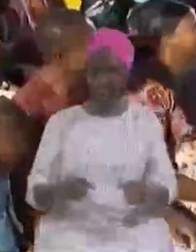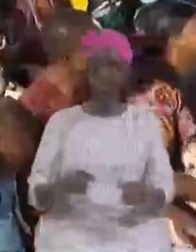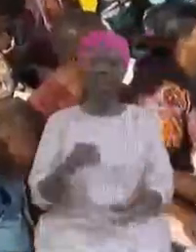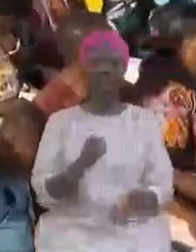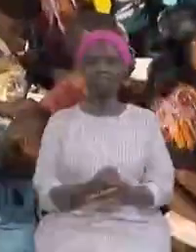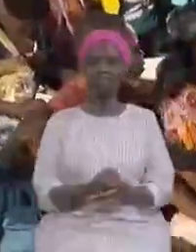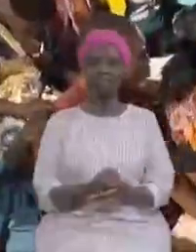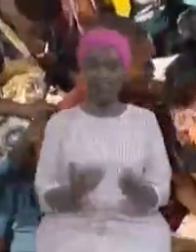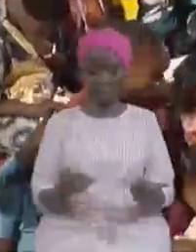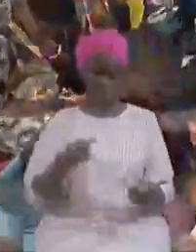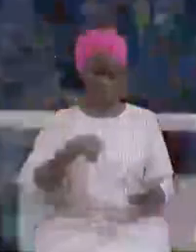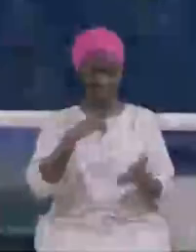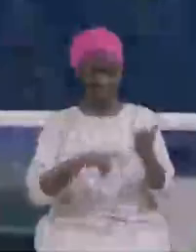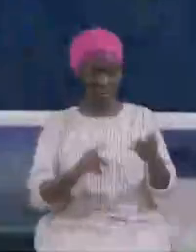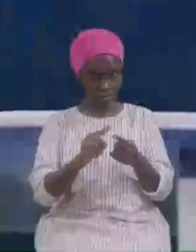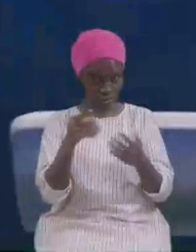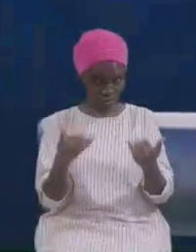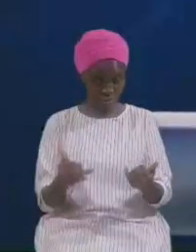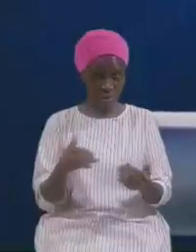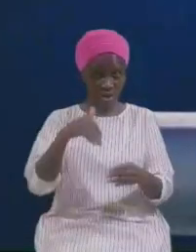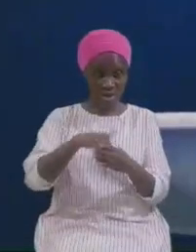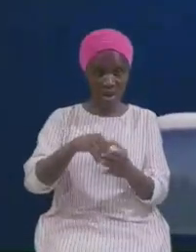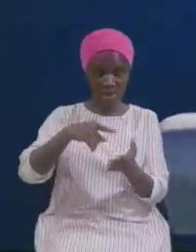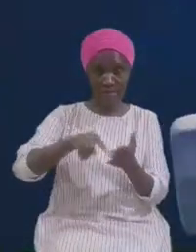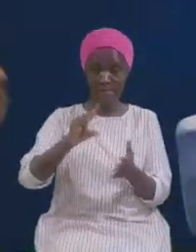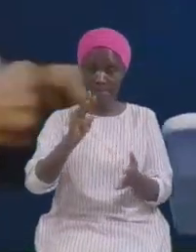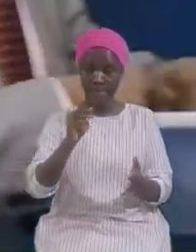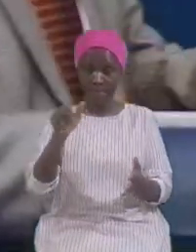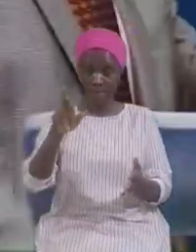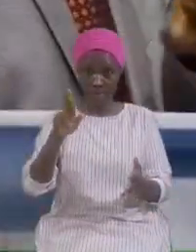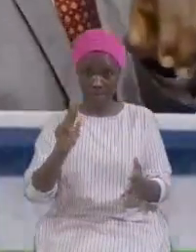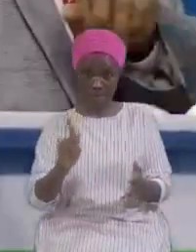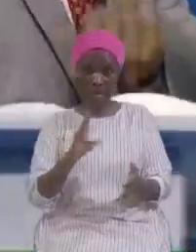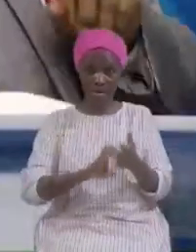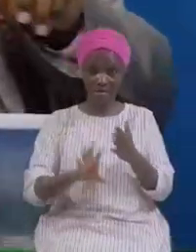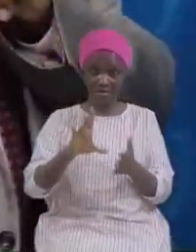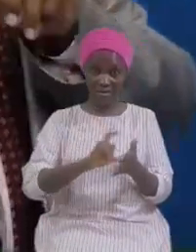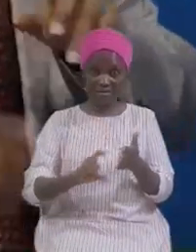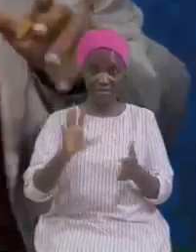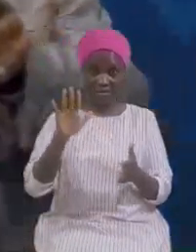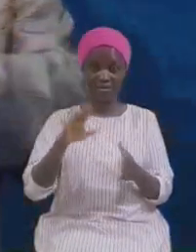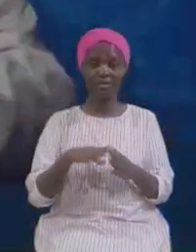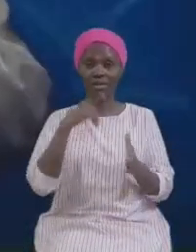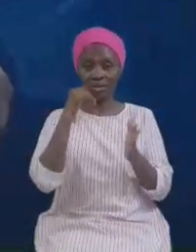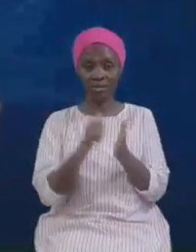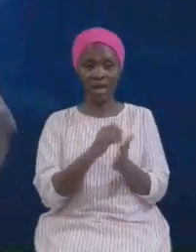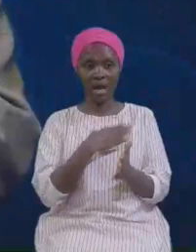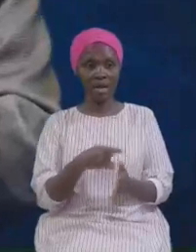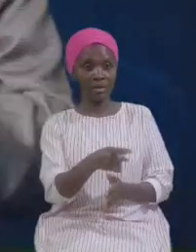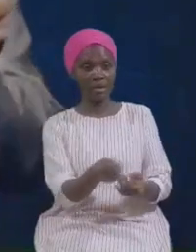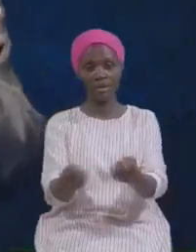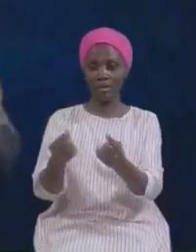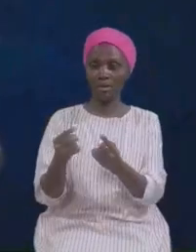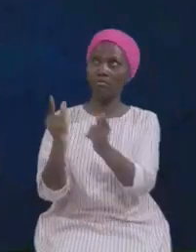Je vais vous lire maintenant Marc chapitre 5. Lisons à partir du verset 15. Il vint auprès